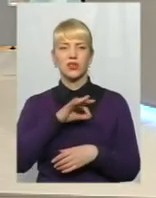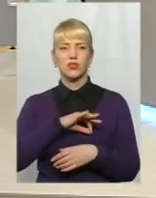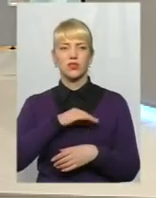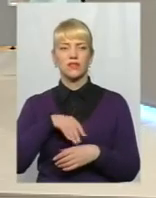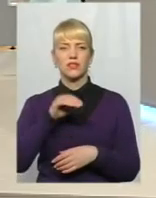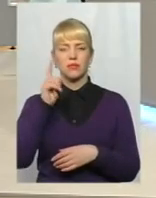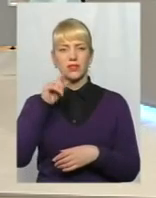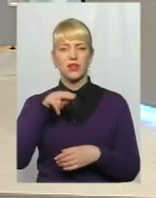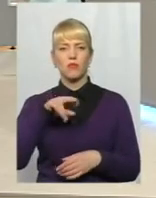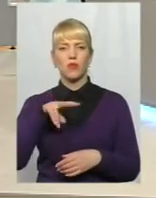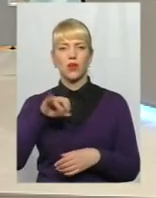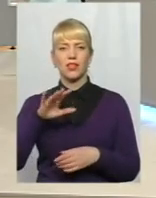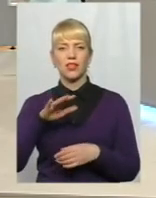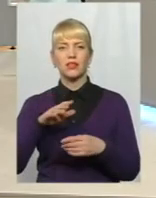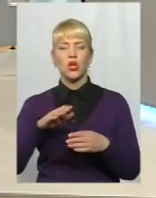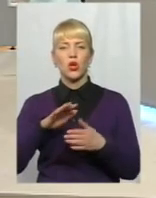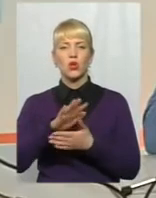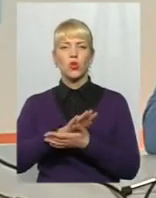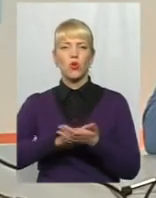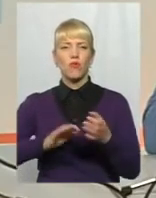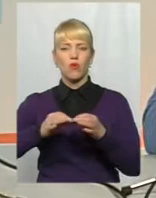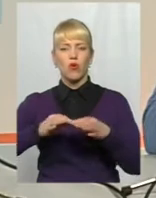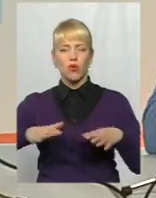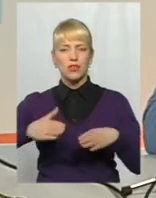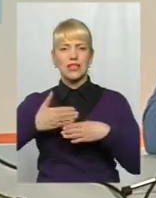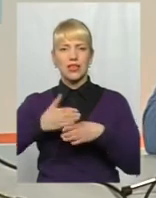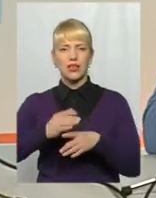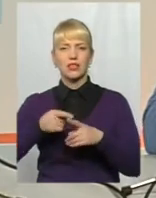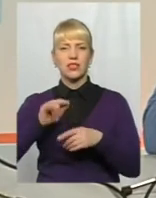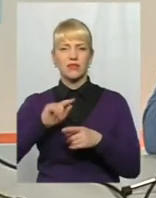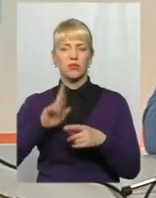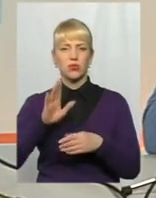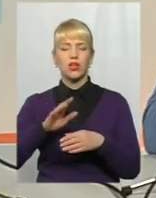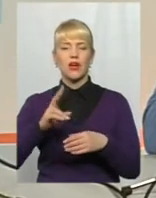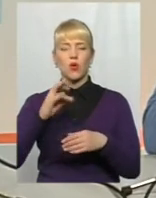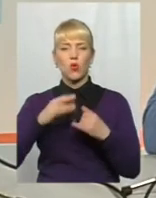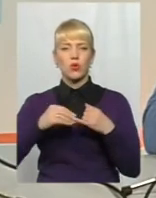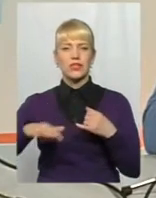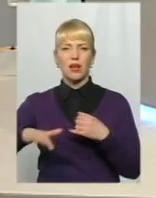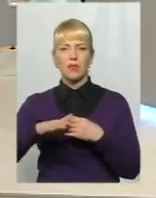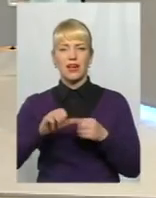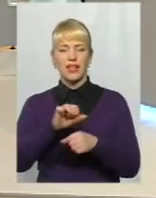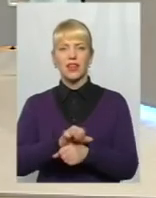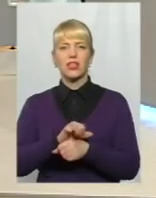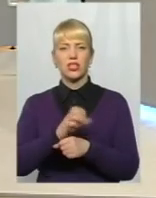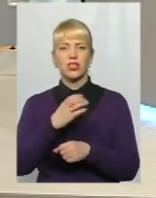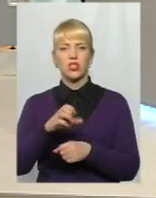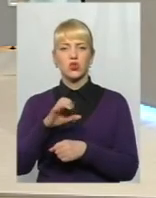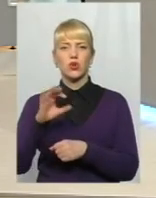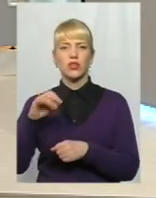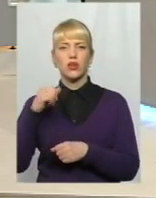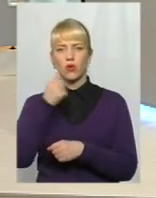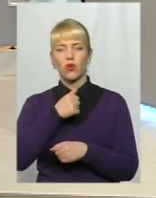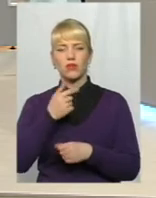що поліетилен дуже довго розкладається. Він буде в землі лежати сотні років. І ще таке питання.